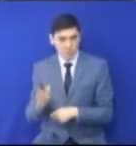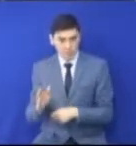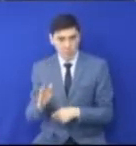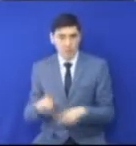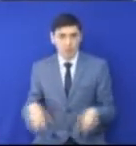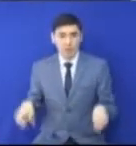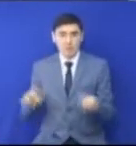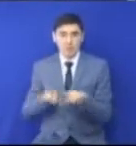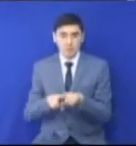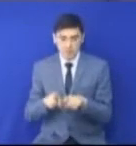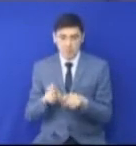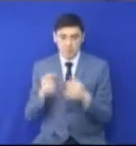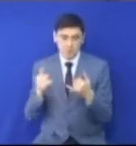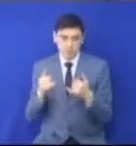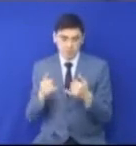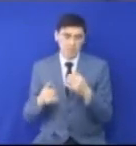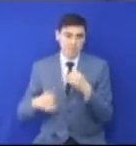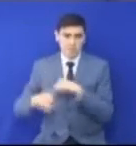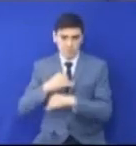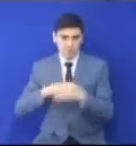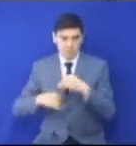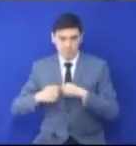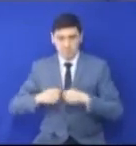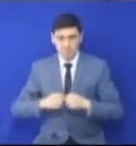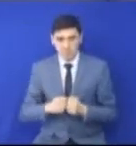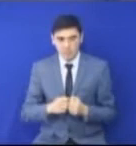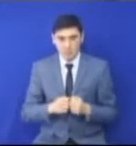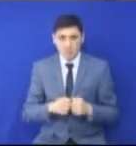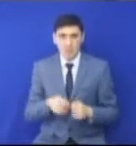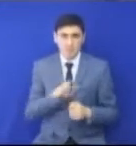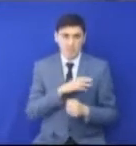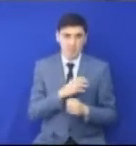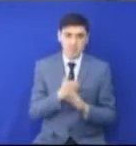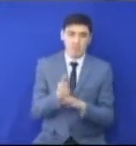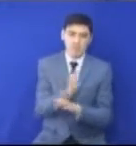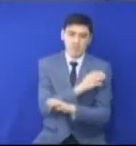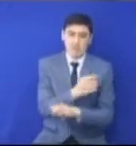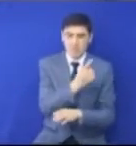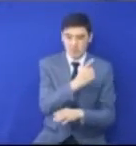беру өзін ақтамады. Бір жылдың ішінде ол әлгі өзіне алдына қойылған